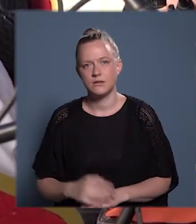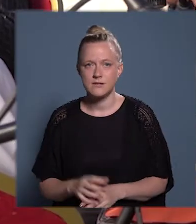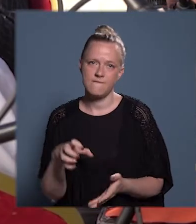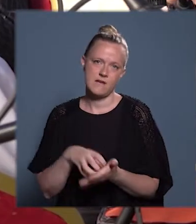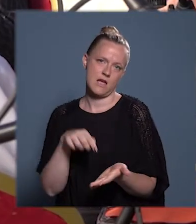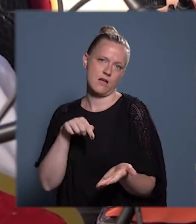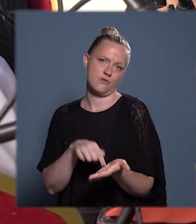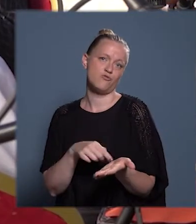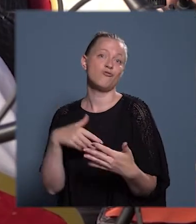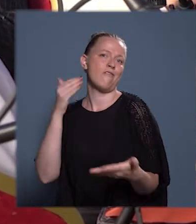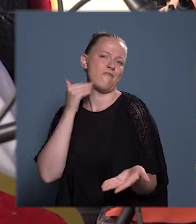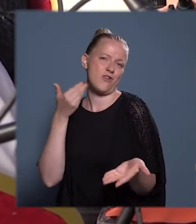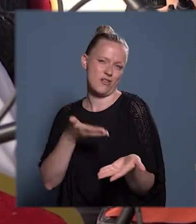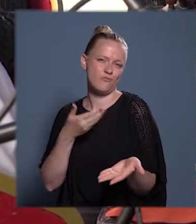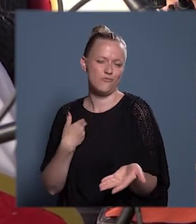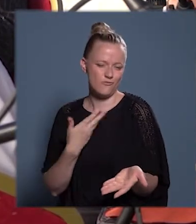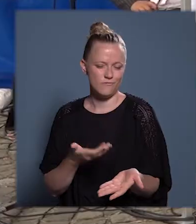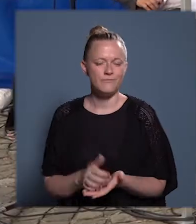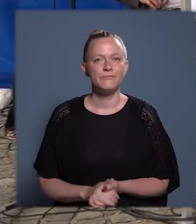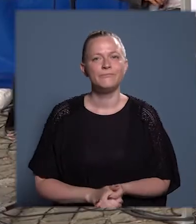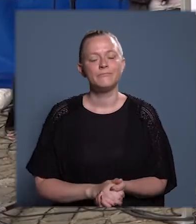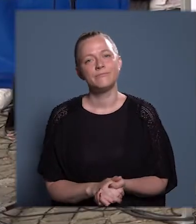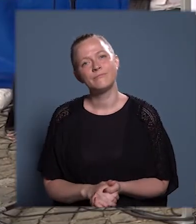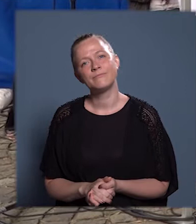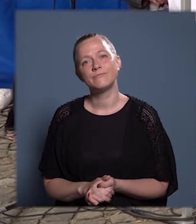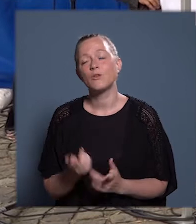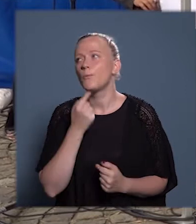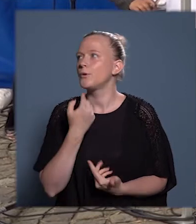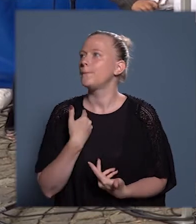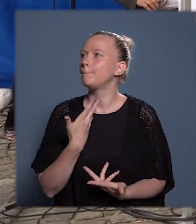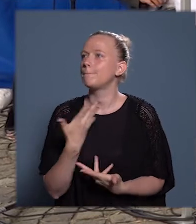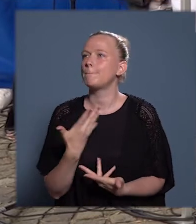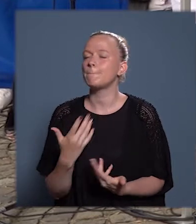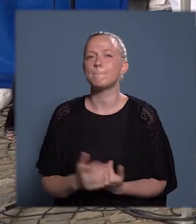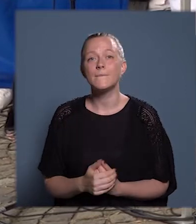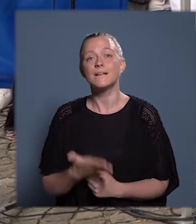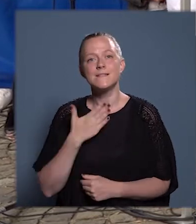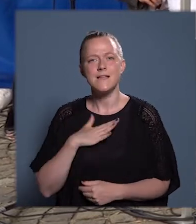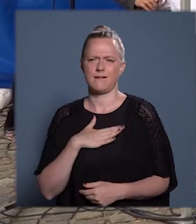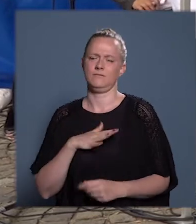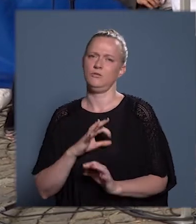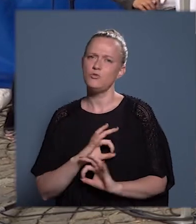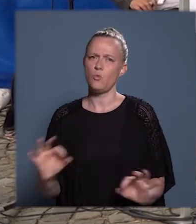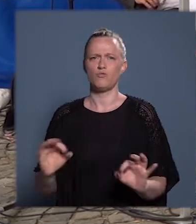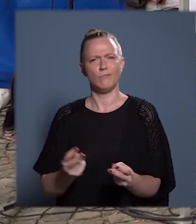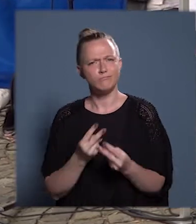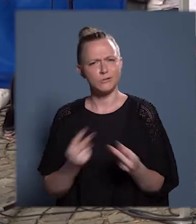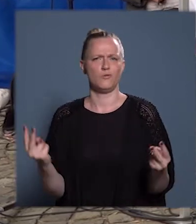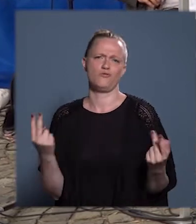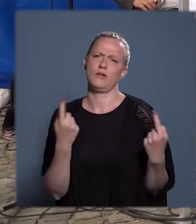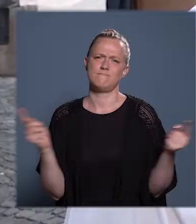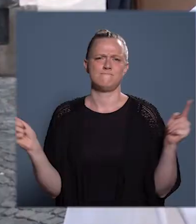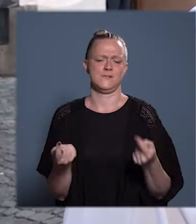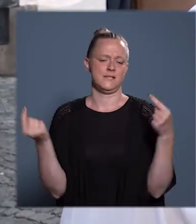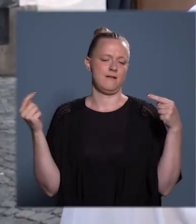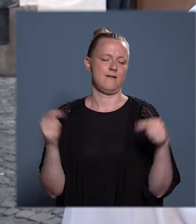a nagyfalunkhoz, és hogy mondjam, szeretettel, jósággal, bőséggel muzsikálunk